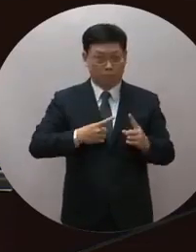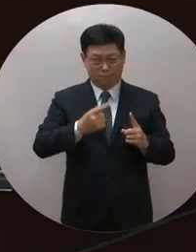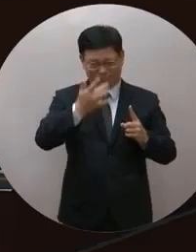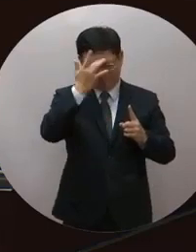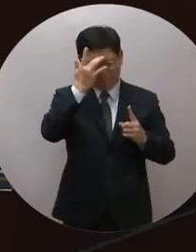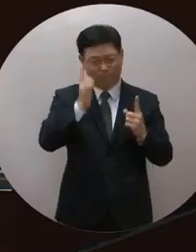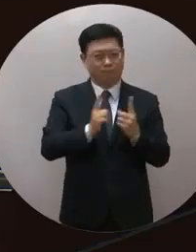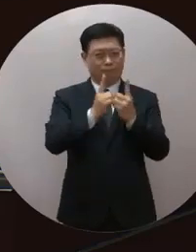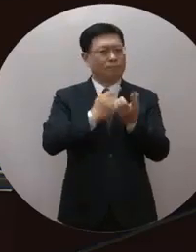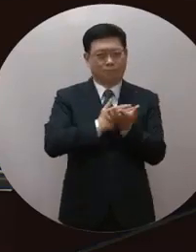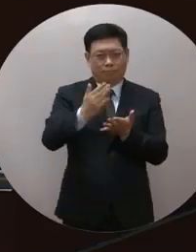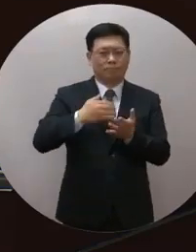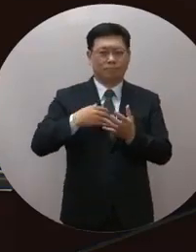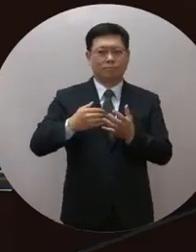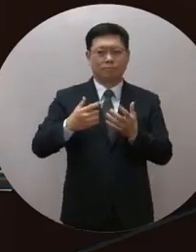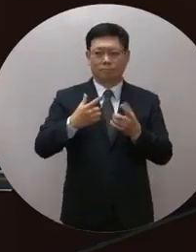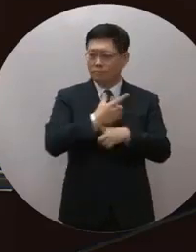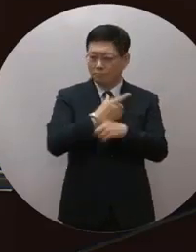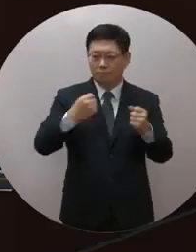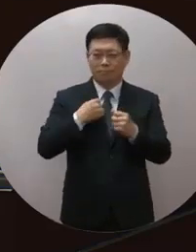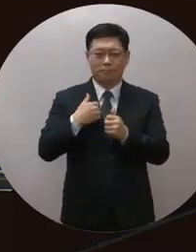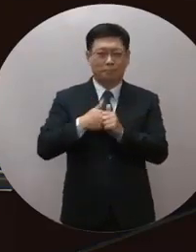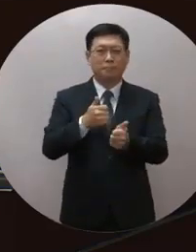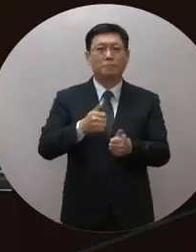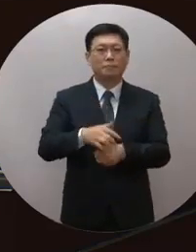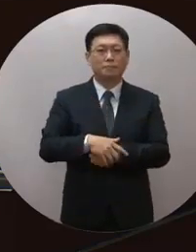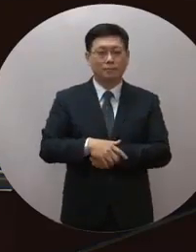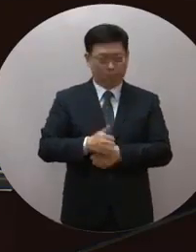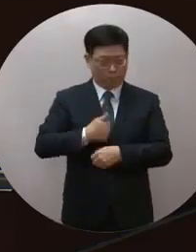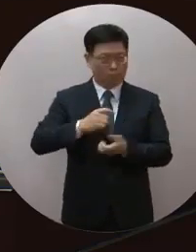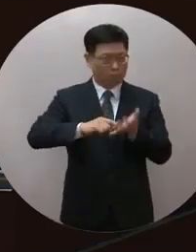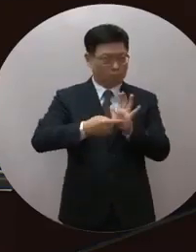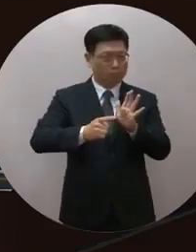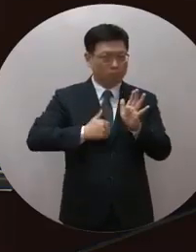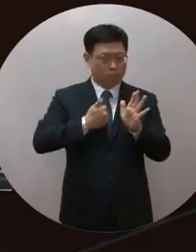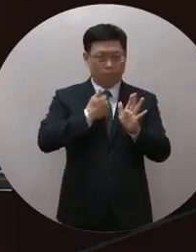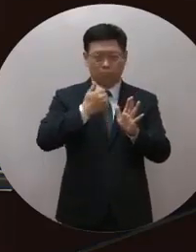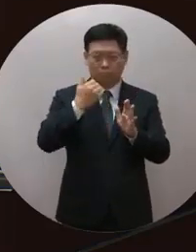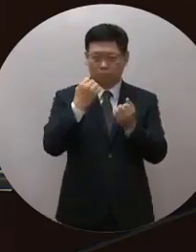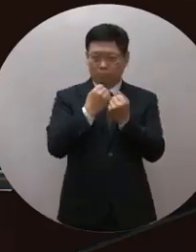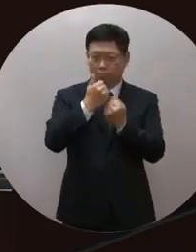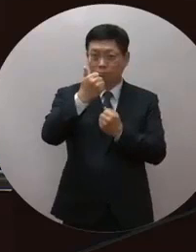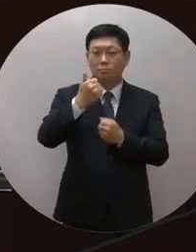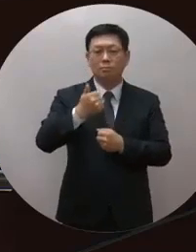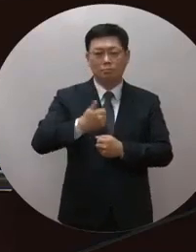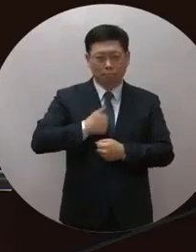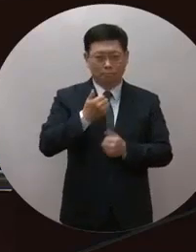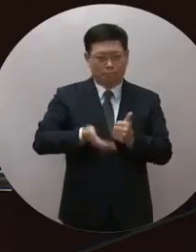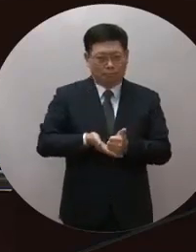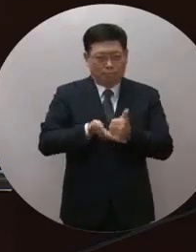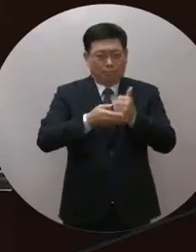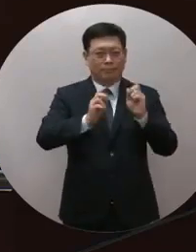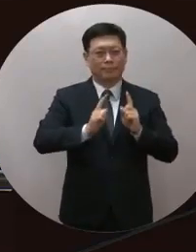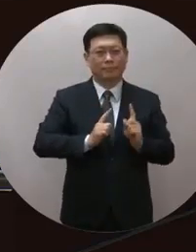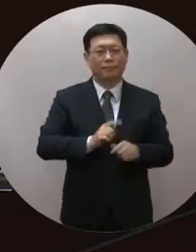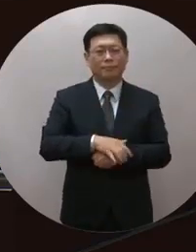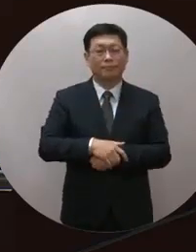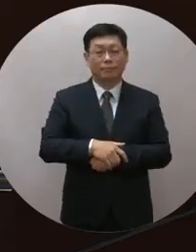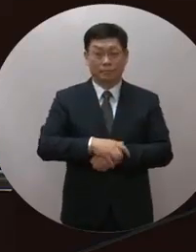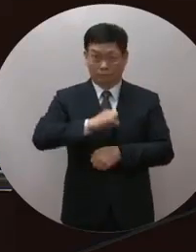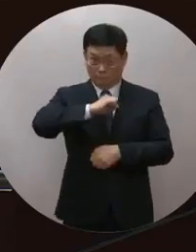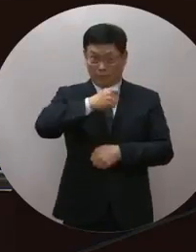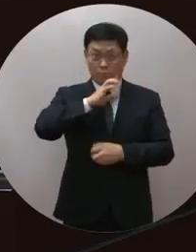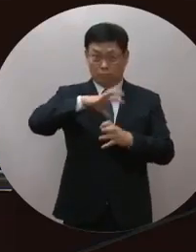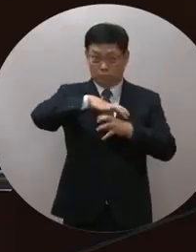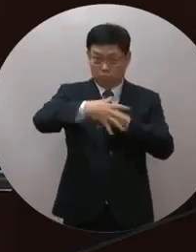对困难，大家团结一心，而且展现高贵情操，真的令人感动。台湾